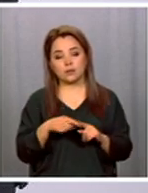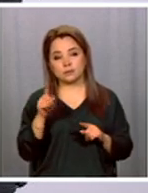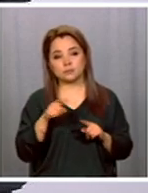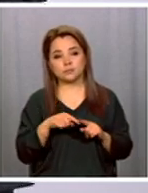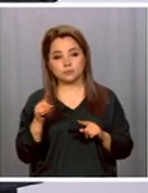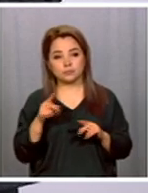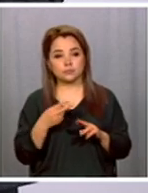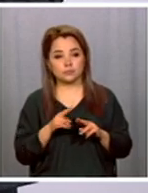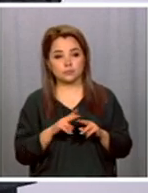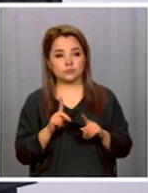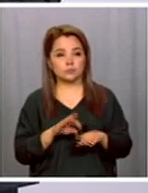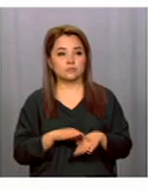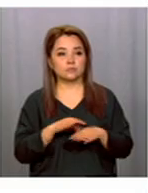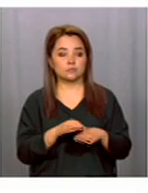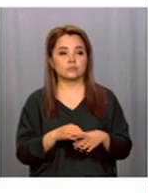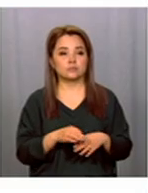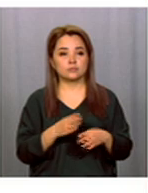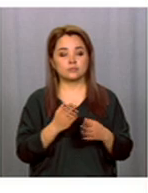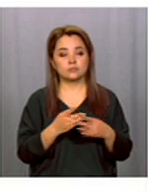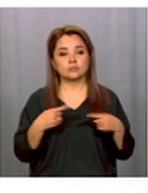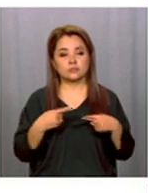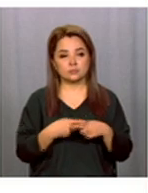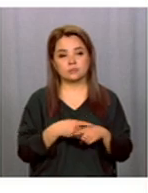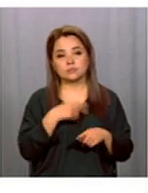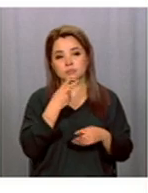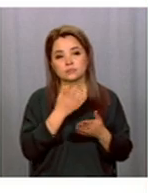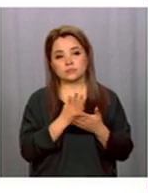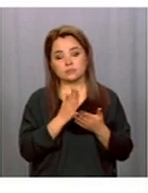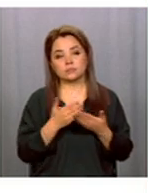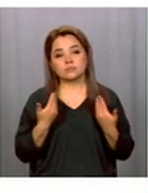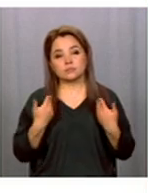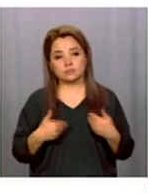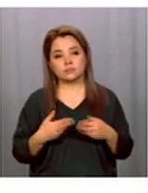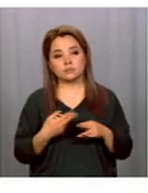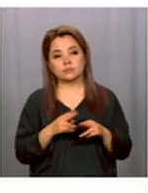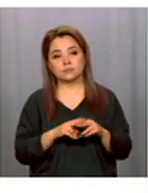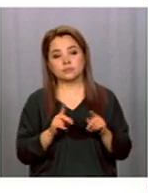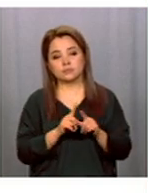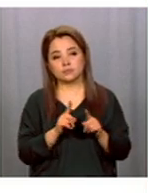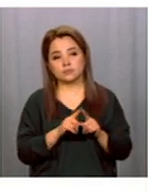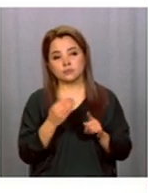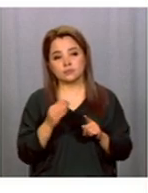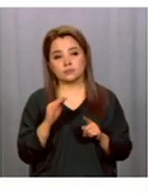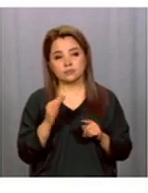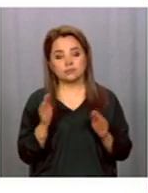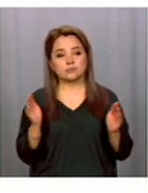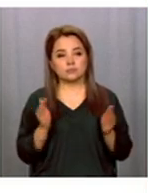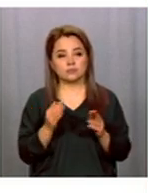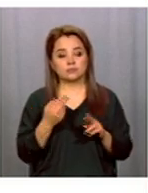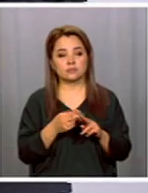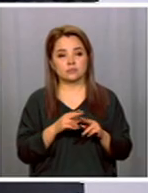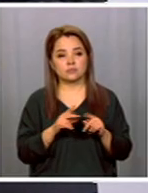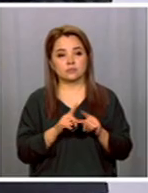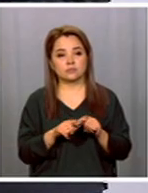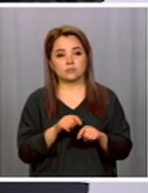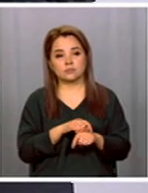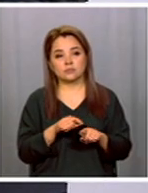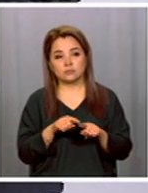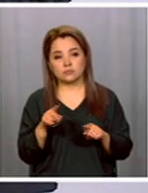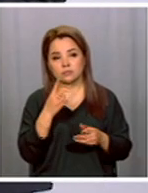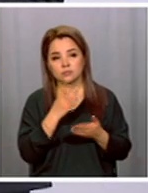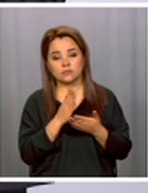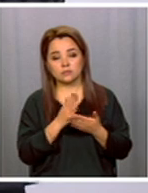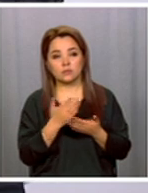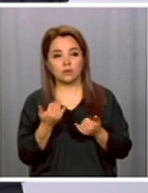ғана қиылысатын байқап отырмыз. Ендеше оқушылар, мына денемізді мына F кіші деген арақашықта қояйық. Онда